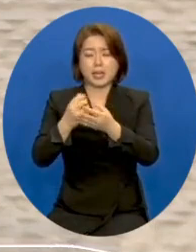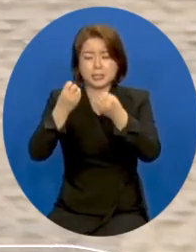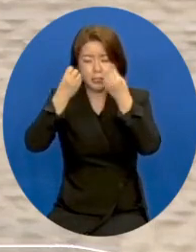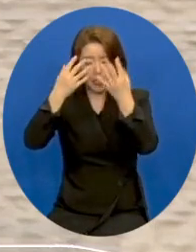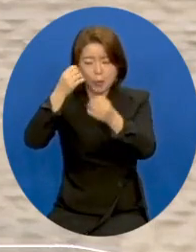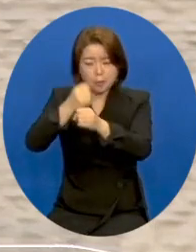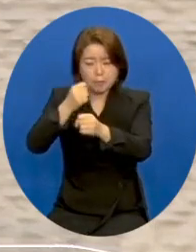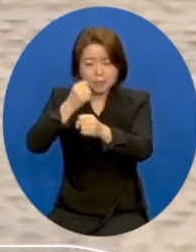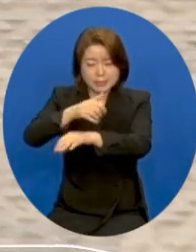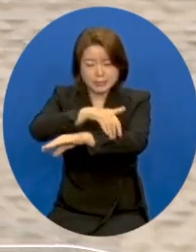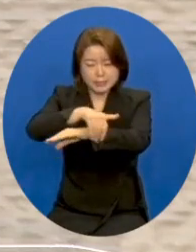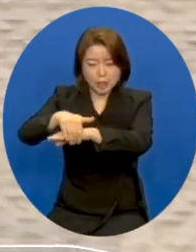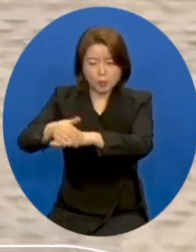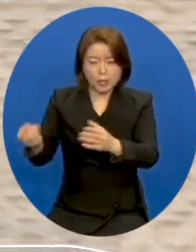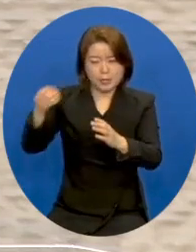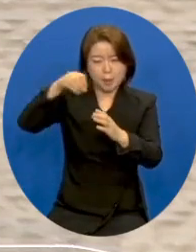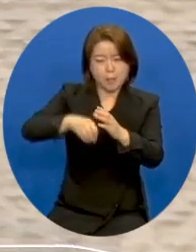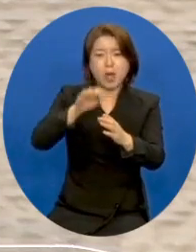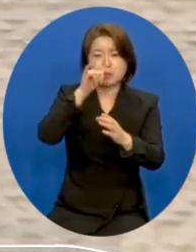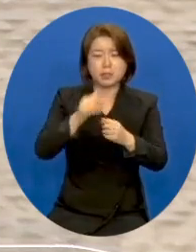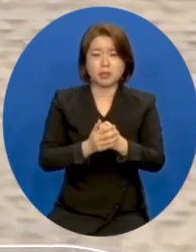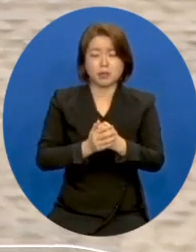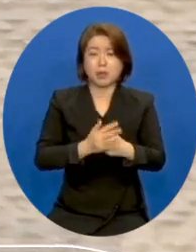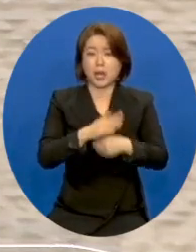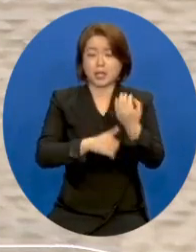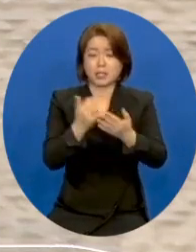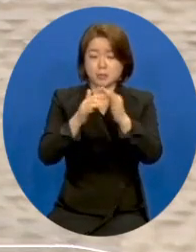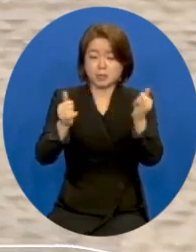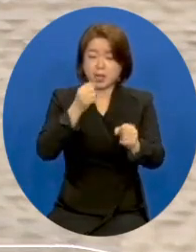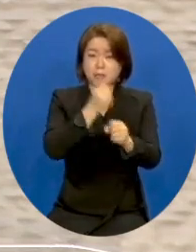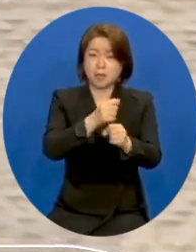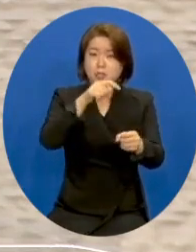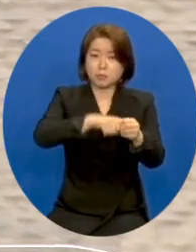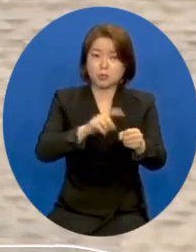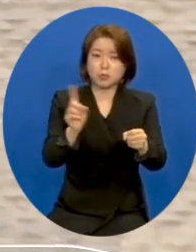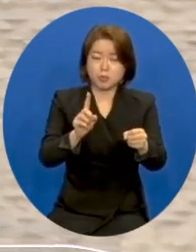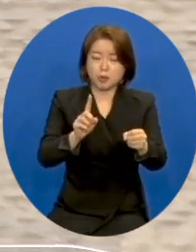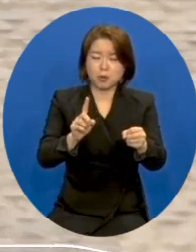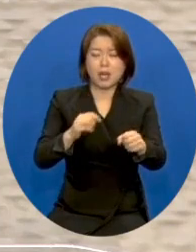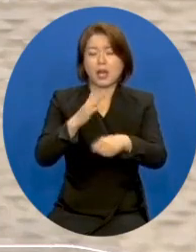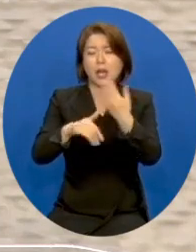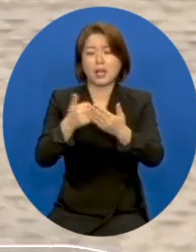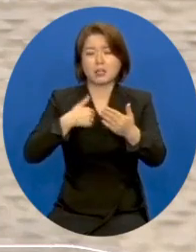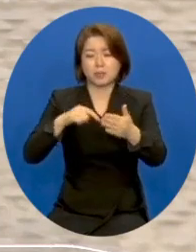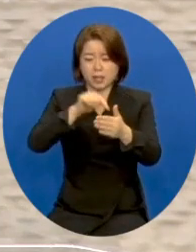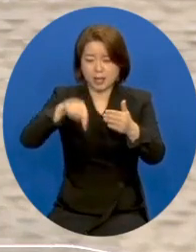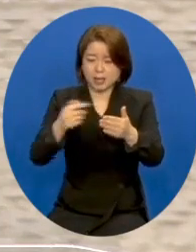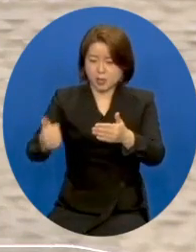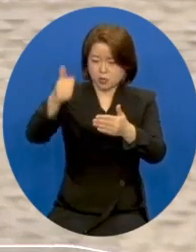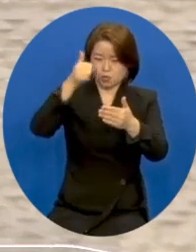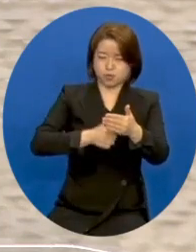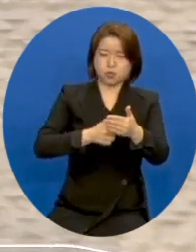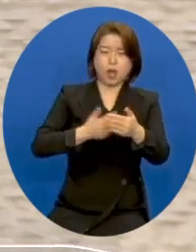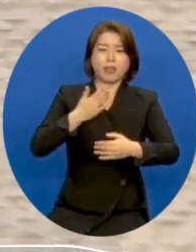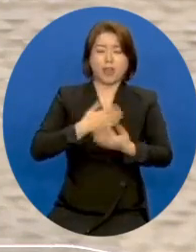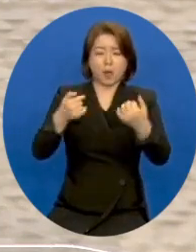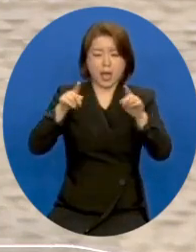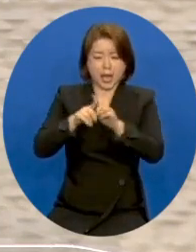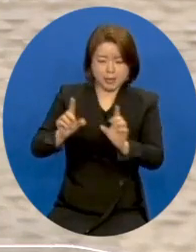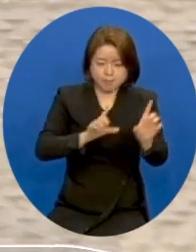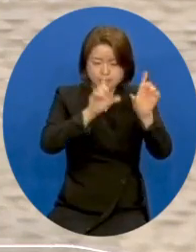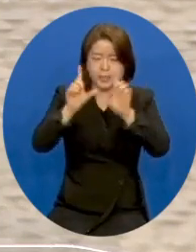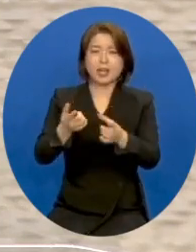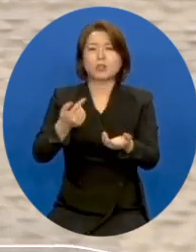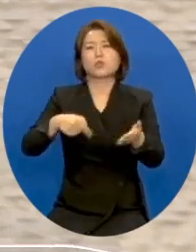계획입니다. 하나님이 사람을 만드신 것은 하나님께서 우리 안에 오셔서 우리와 함께 사시기 위해서